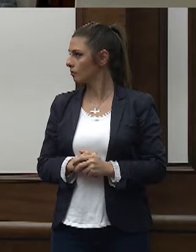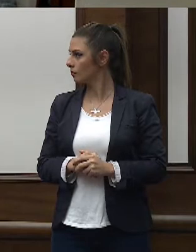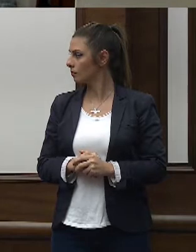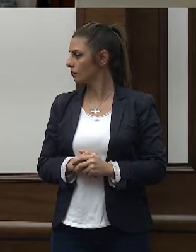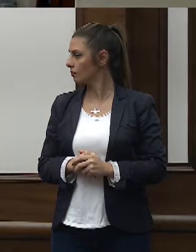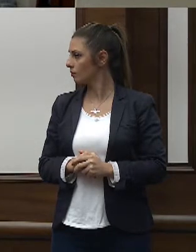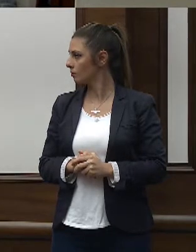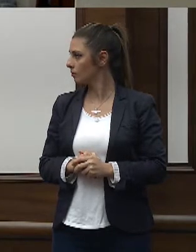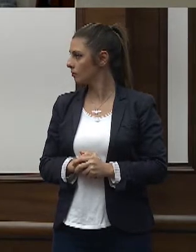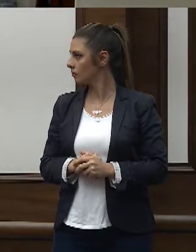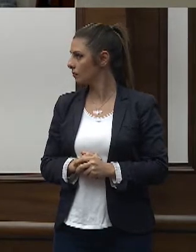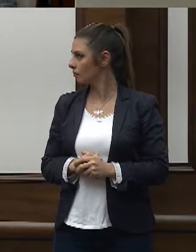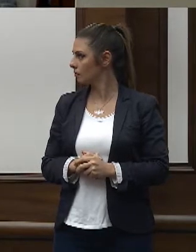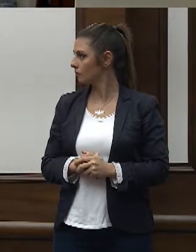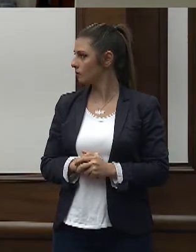Katipler.